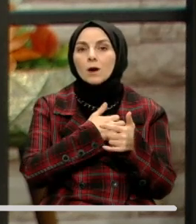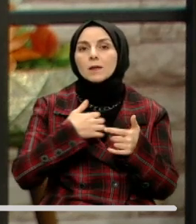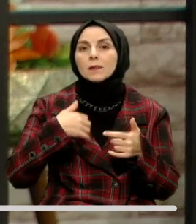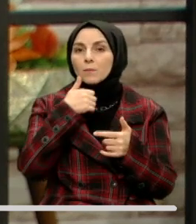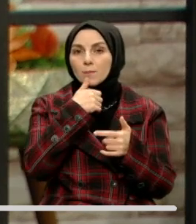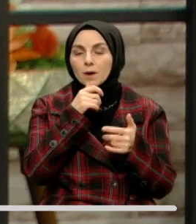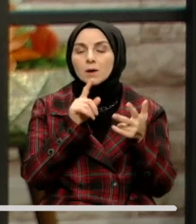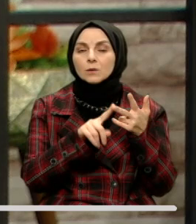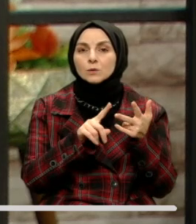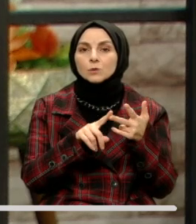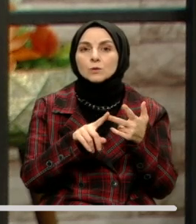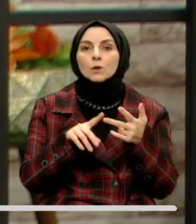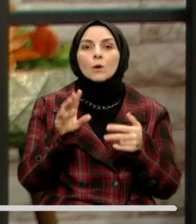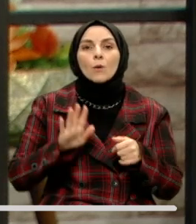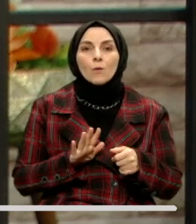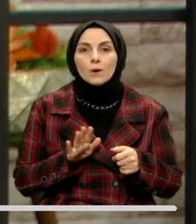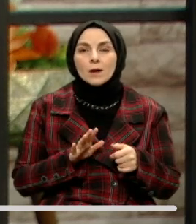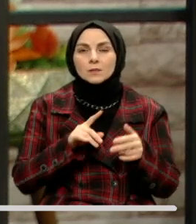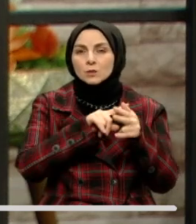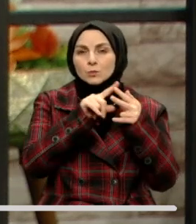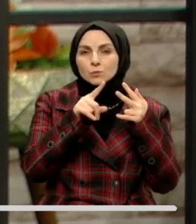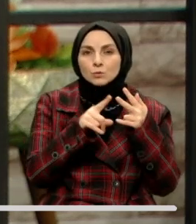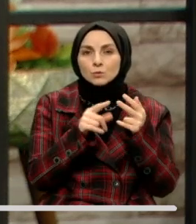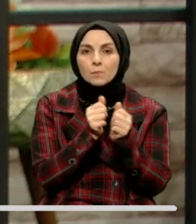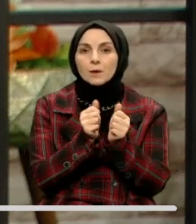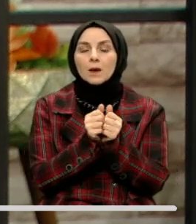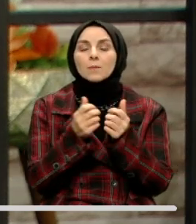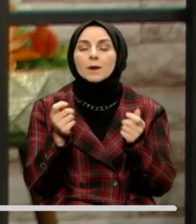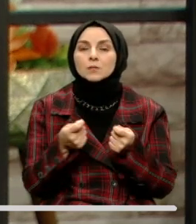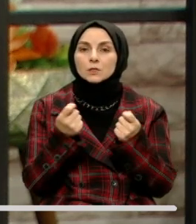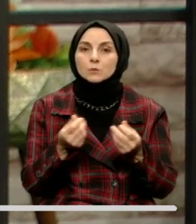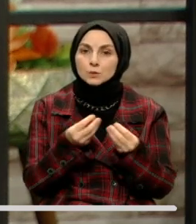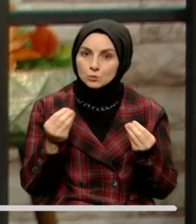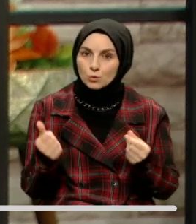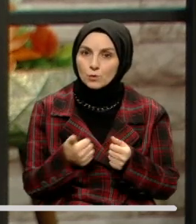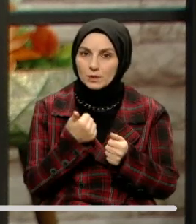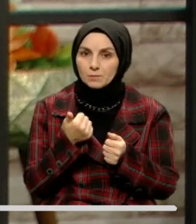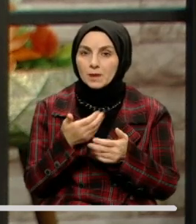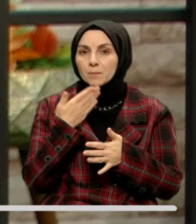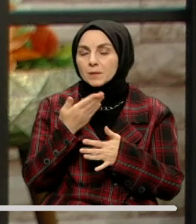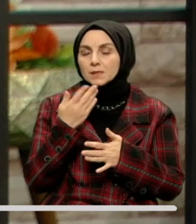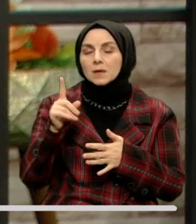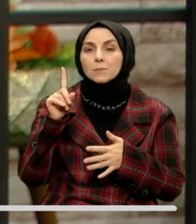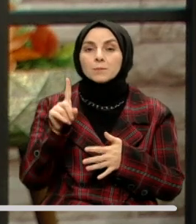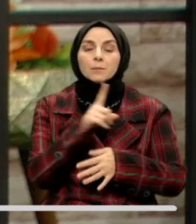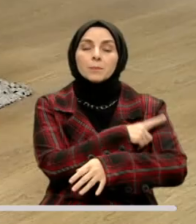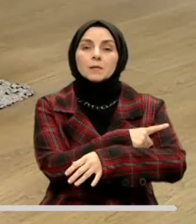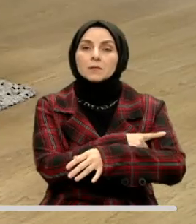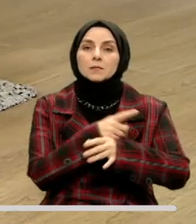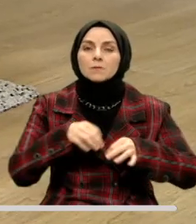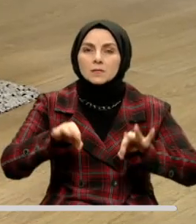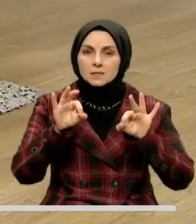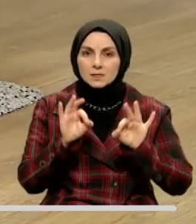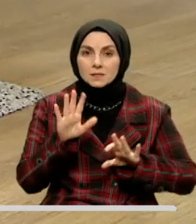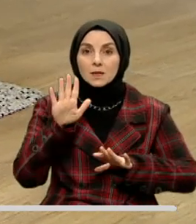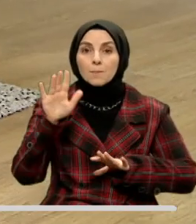üçlü sacayağını yerleştirmek çok önemli. Mesela 1. sınıfa hazırlanmadan önce 5,5 yaş çok kıymetlidir. O okul